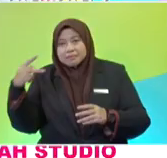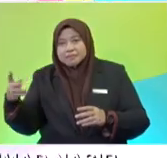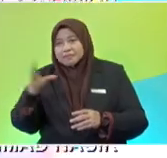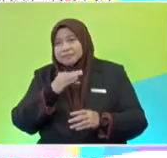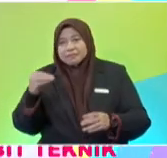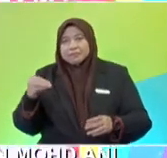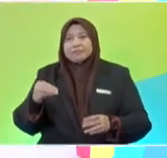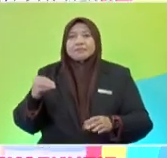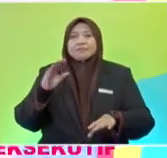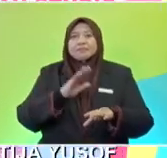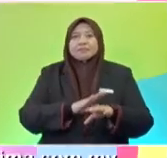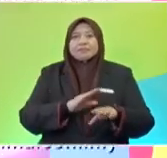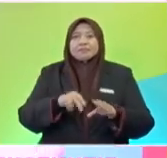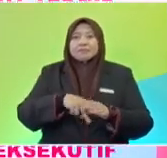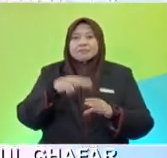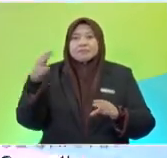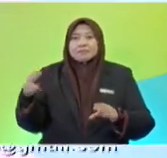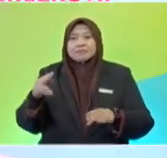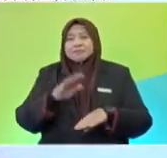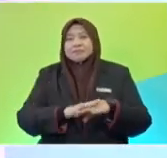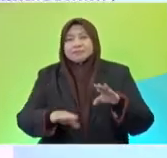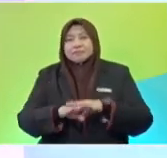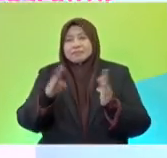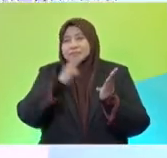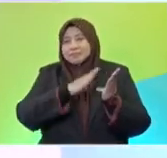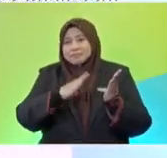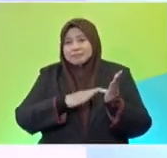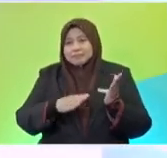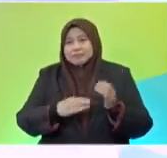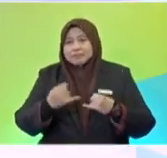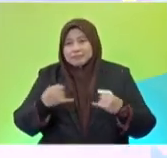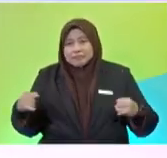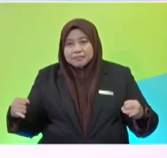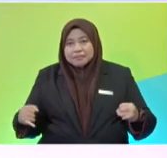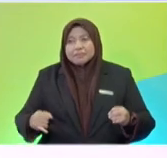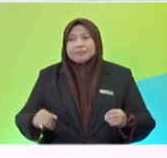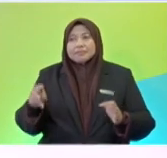Patih berperan bervariasi menyampai hati